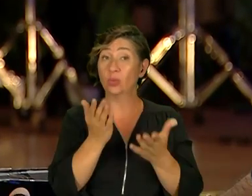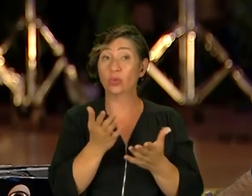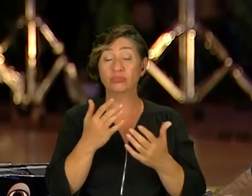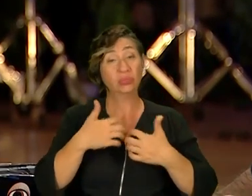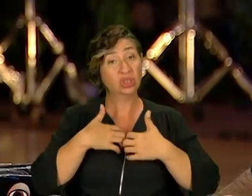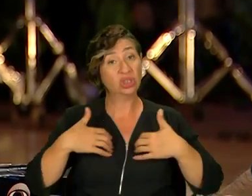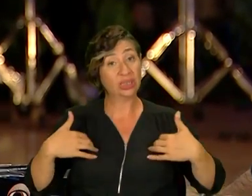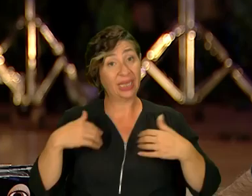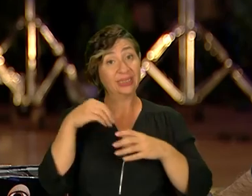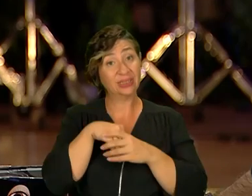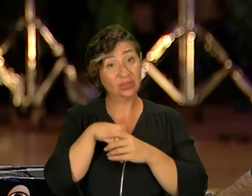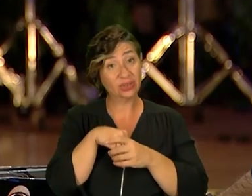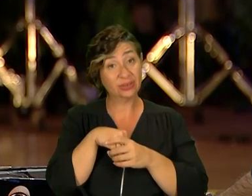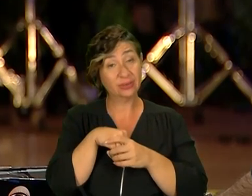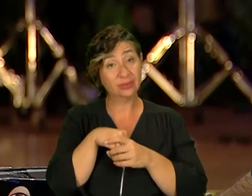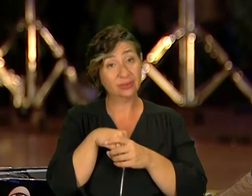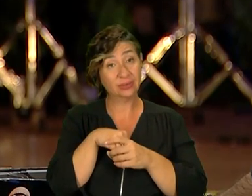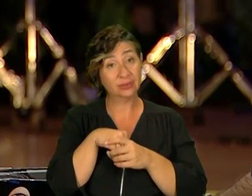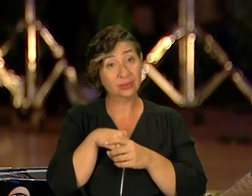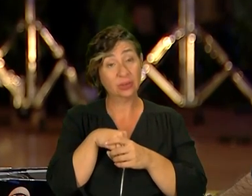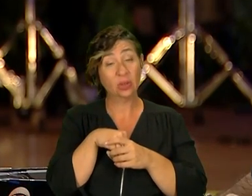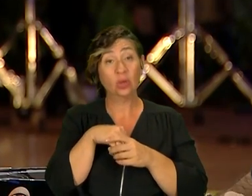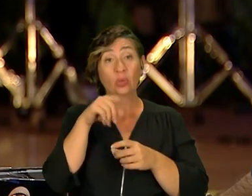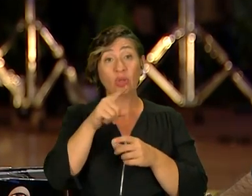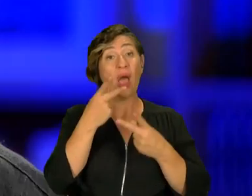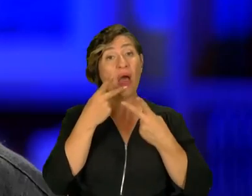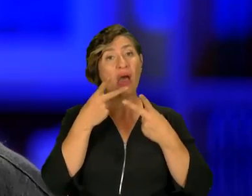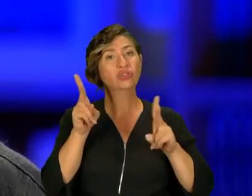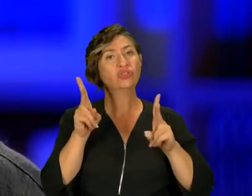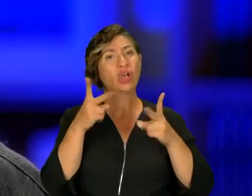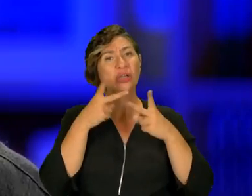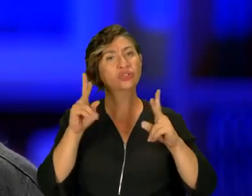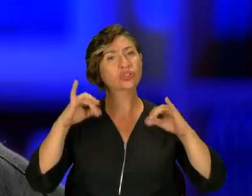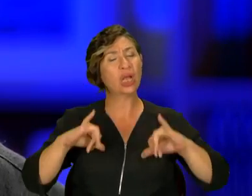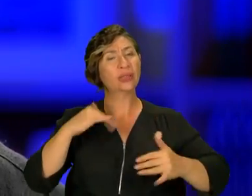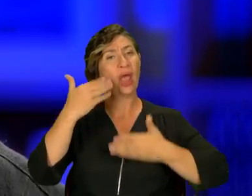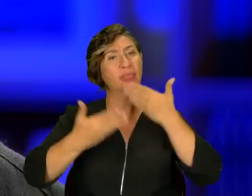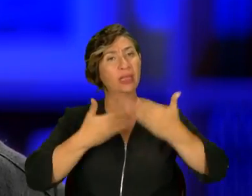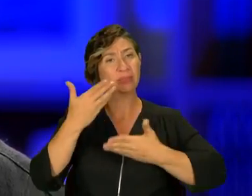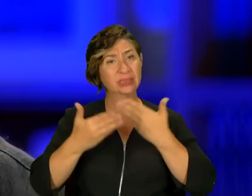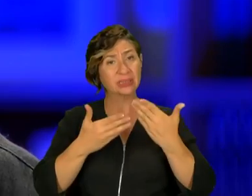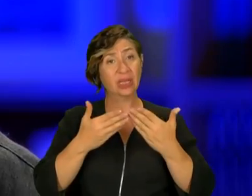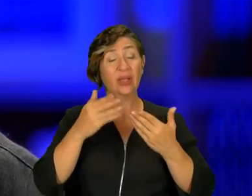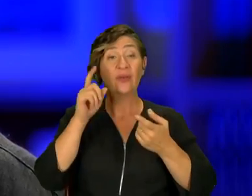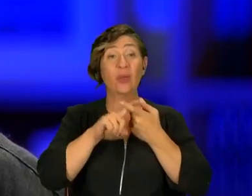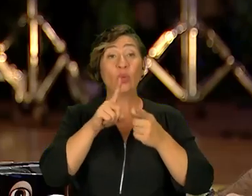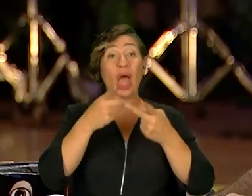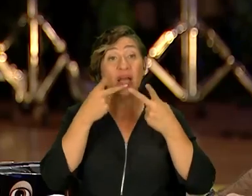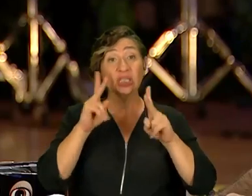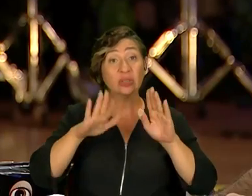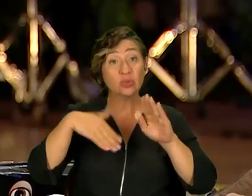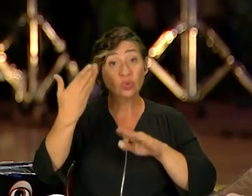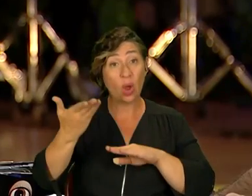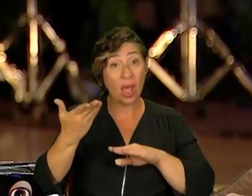ediyorum. Cesaretinizi çok takdir ediyorum. Bunu açıklamanızı ve bunu